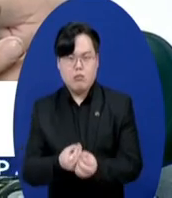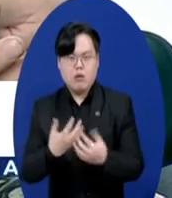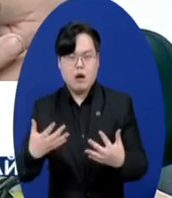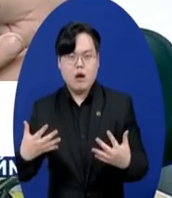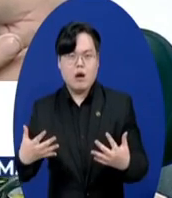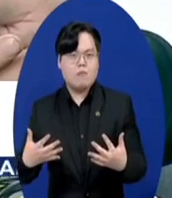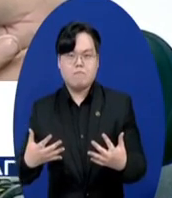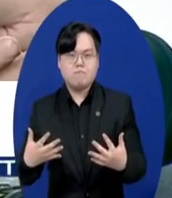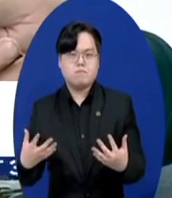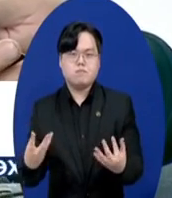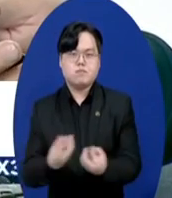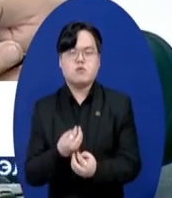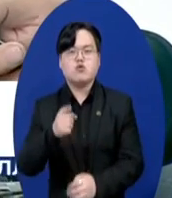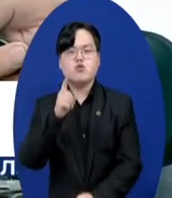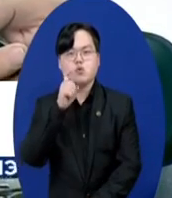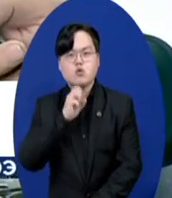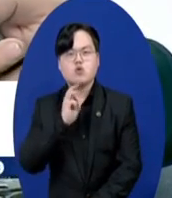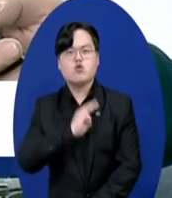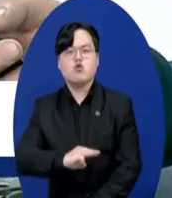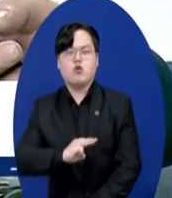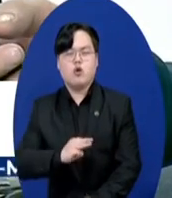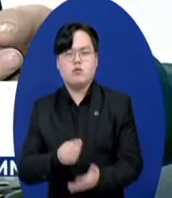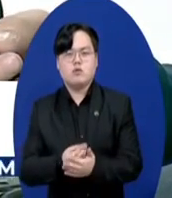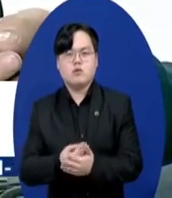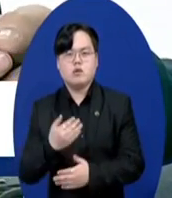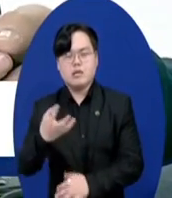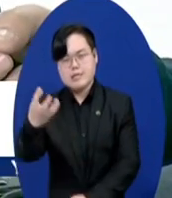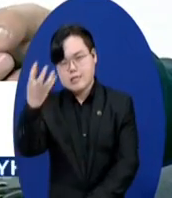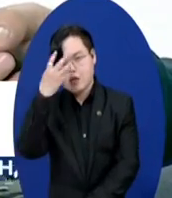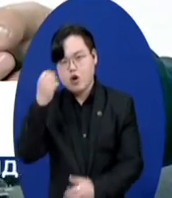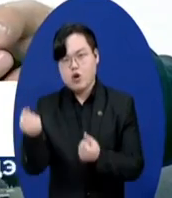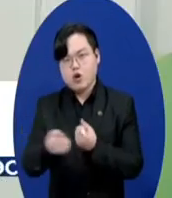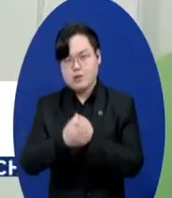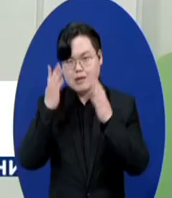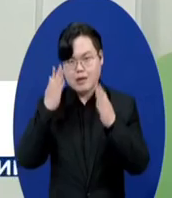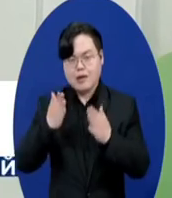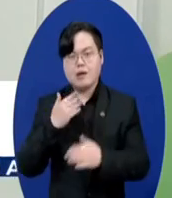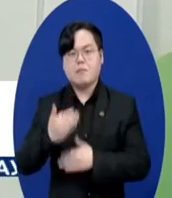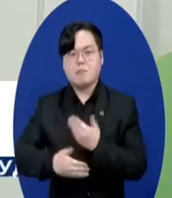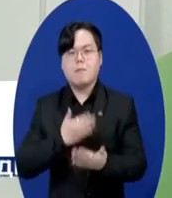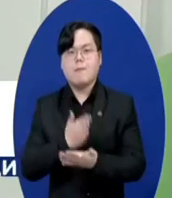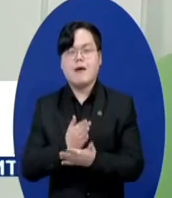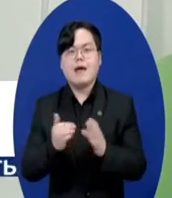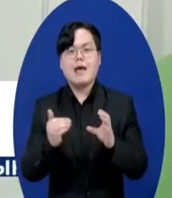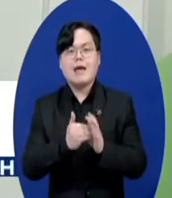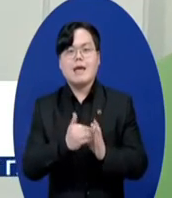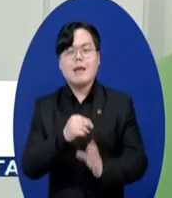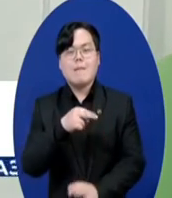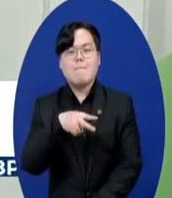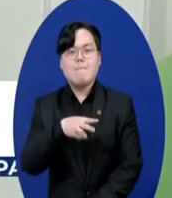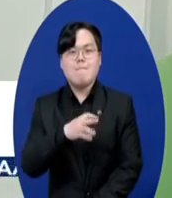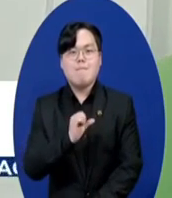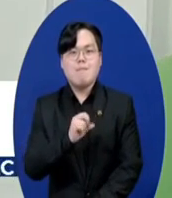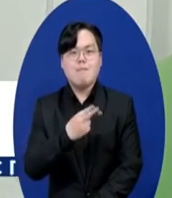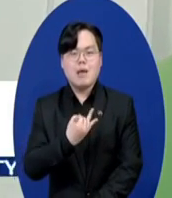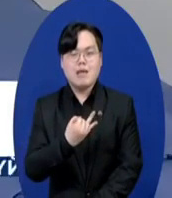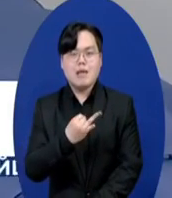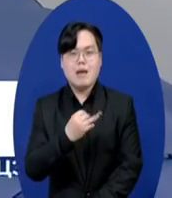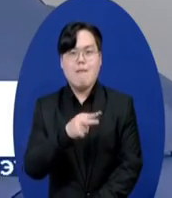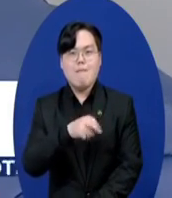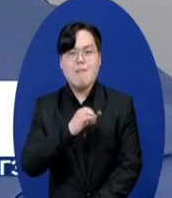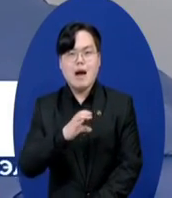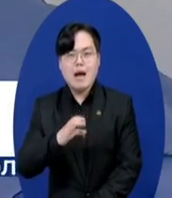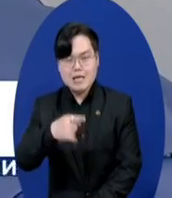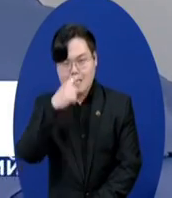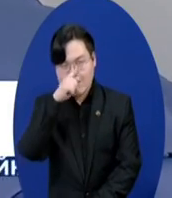цөөнгүү байгаа учраас эдгээр ажлуудыг зэгцлэх ажилд засгийн газар онцгой анхаарч байгаа. Эрдэнэт Медипас эмнэлэг өдөрт 500 орчим